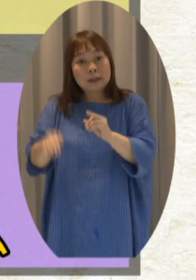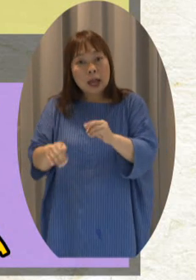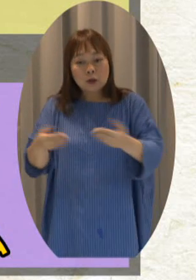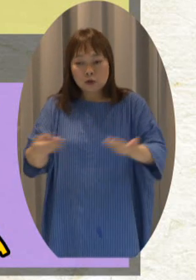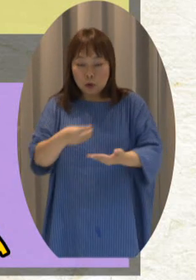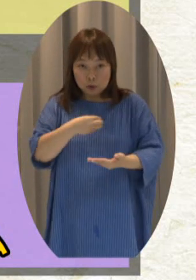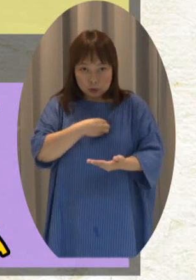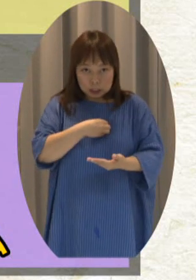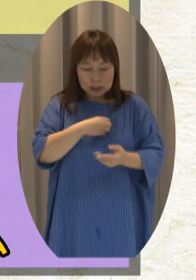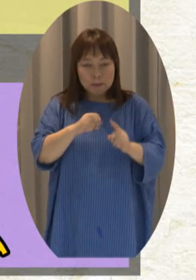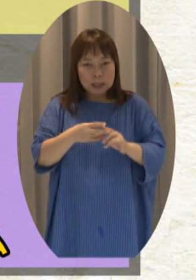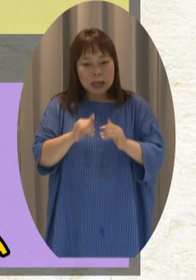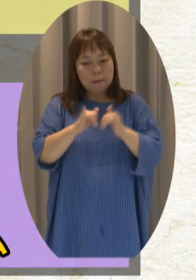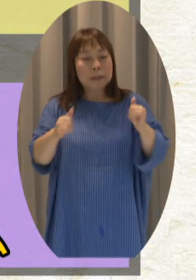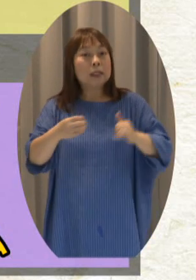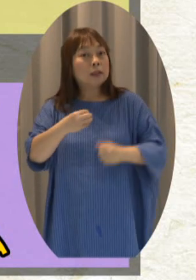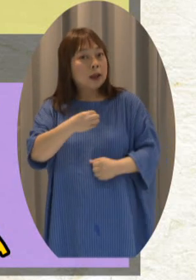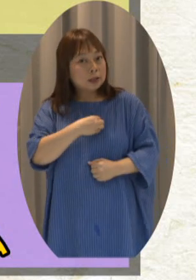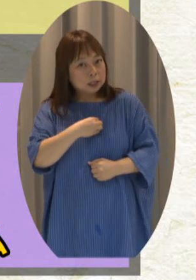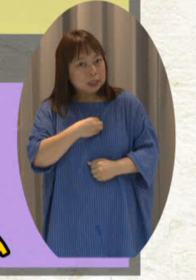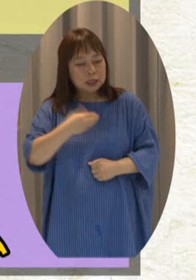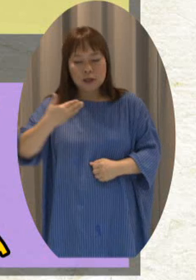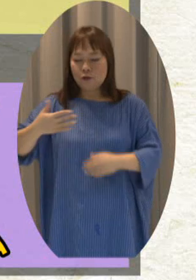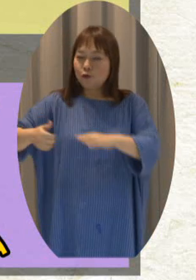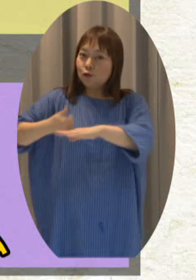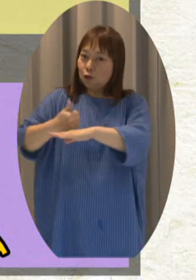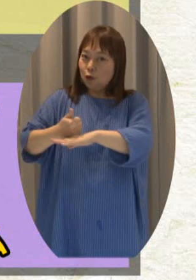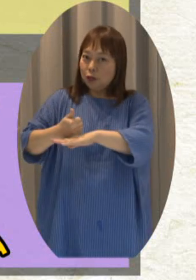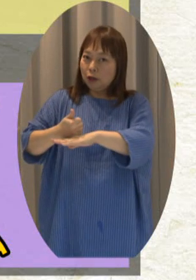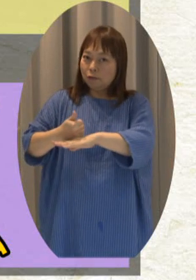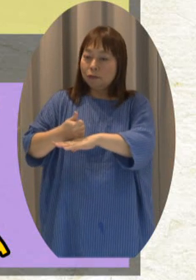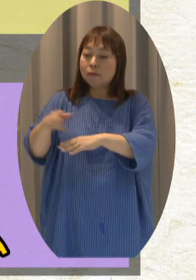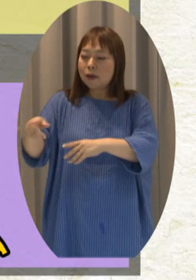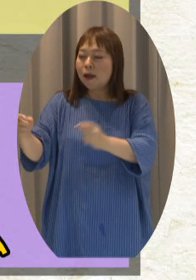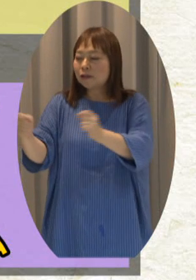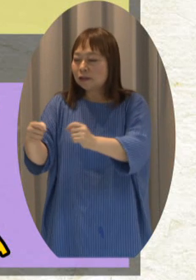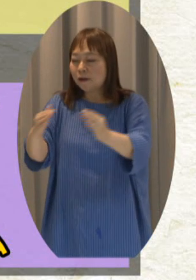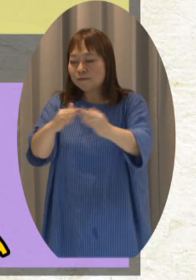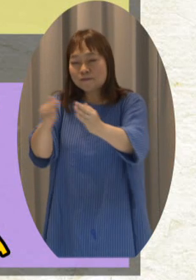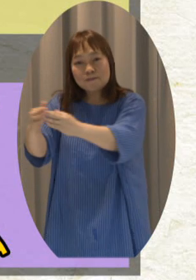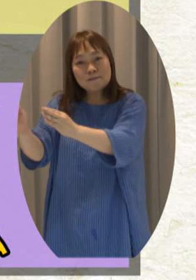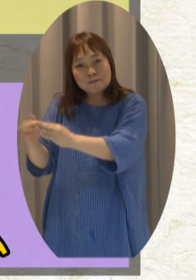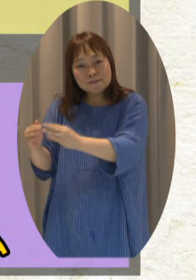や民生委員さん、区長さん、ご近所さんな